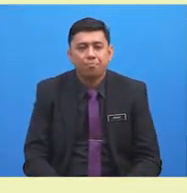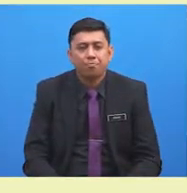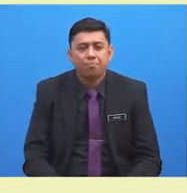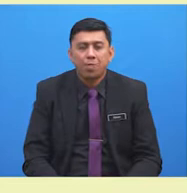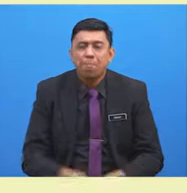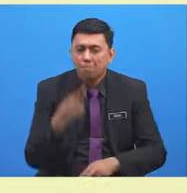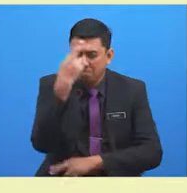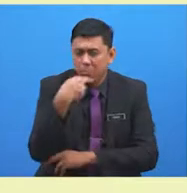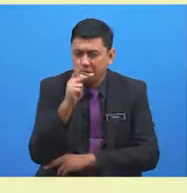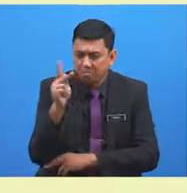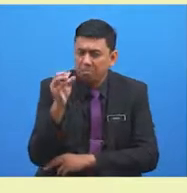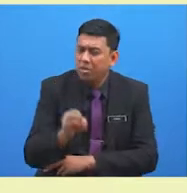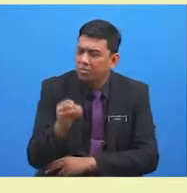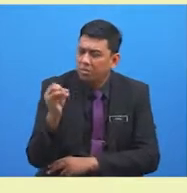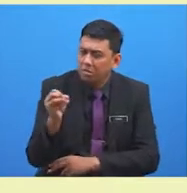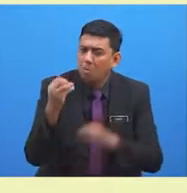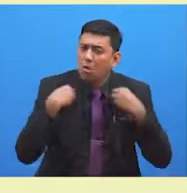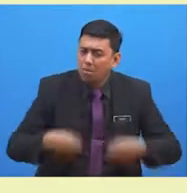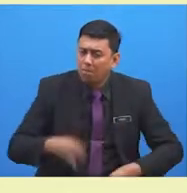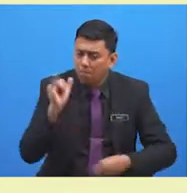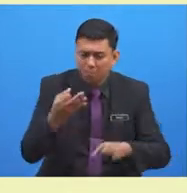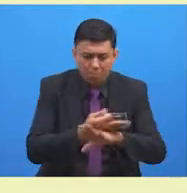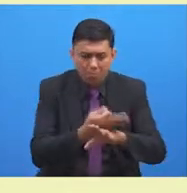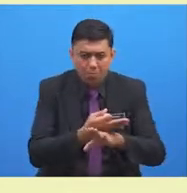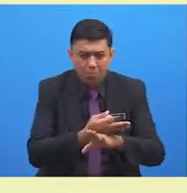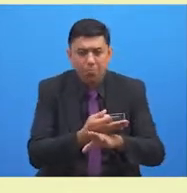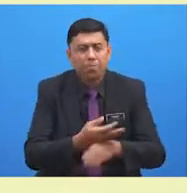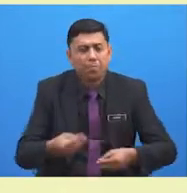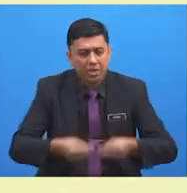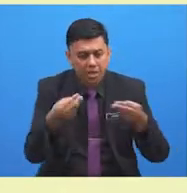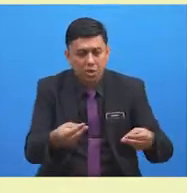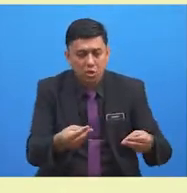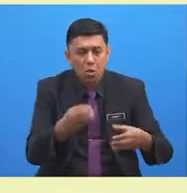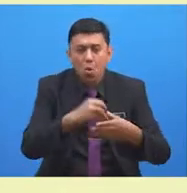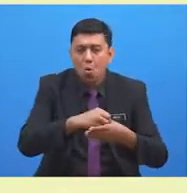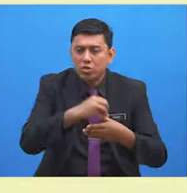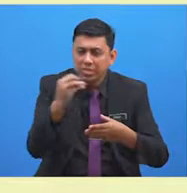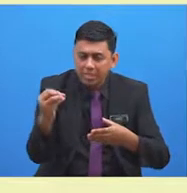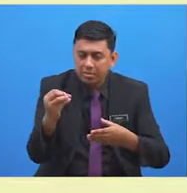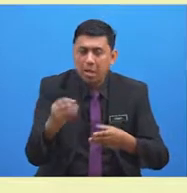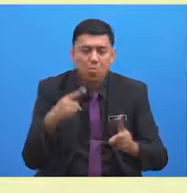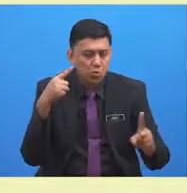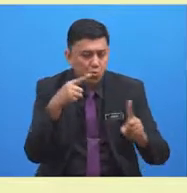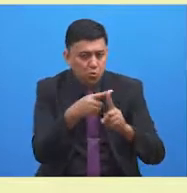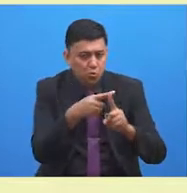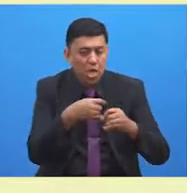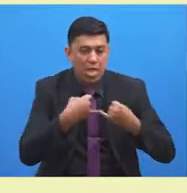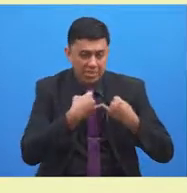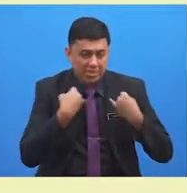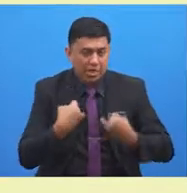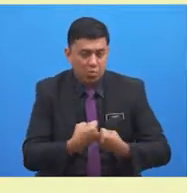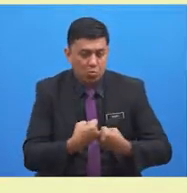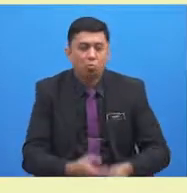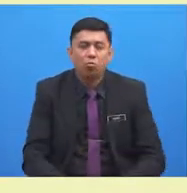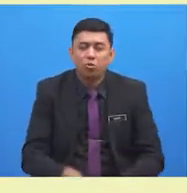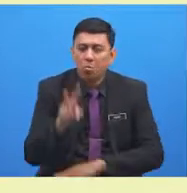Paru-paru merupakan organ yang berfungsi menyalurkan oksigen menuju jantung. Tubuh manusia mengandungi